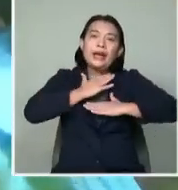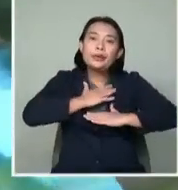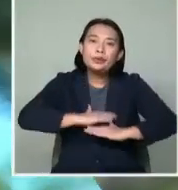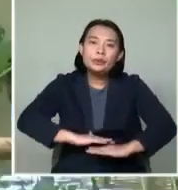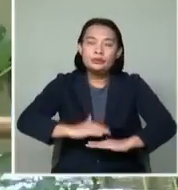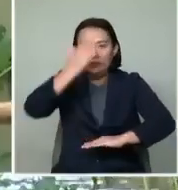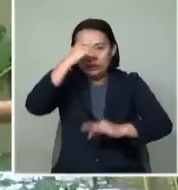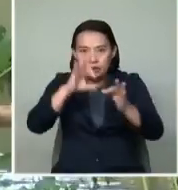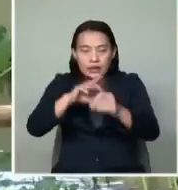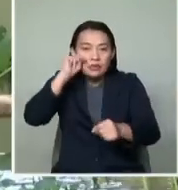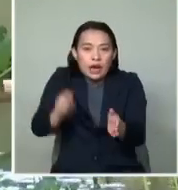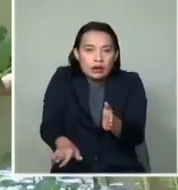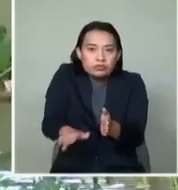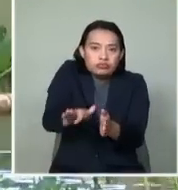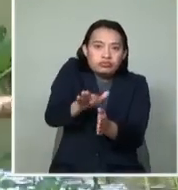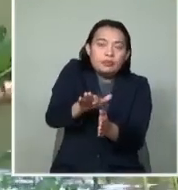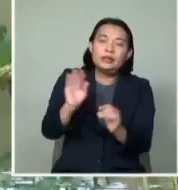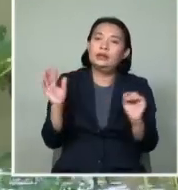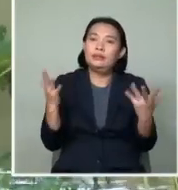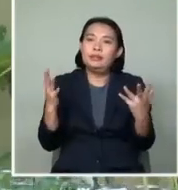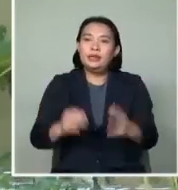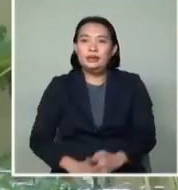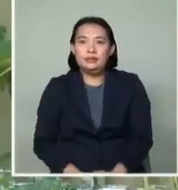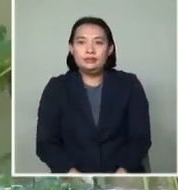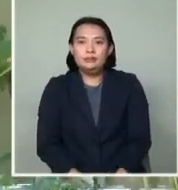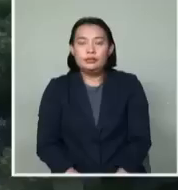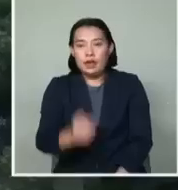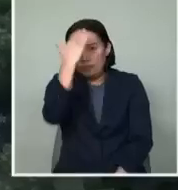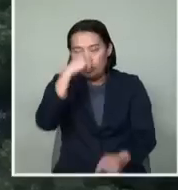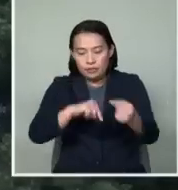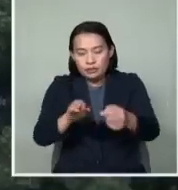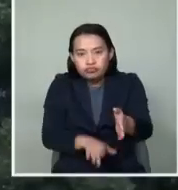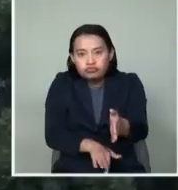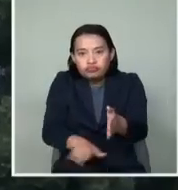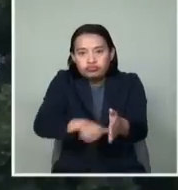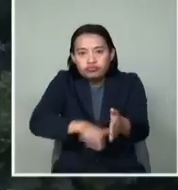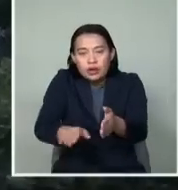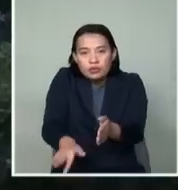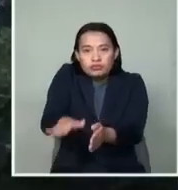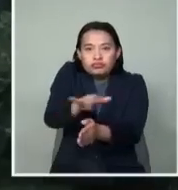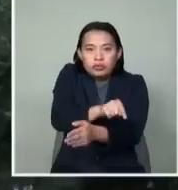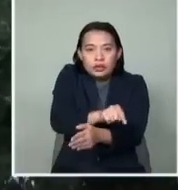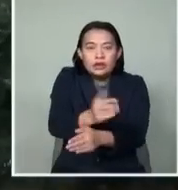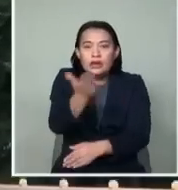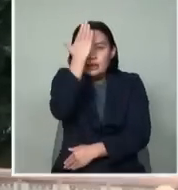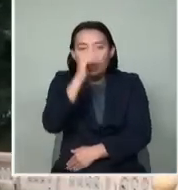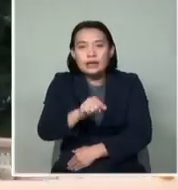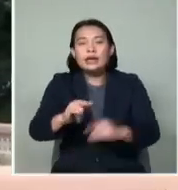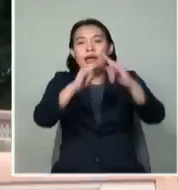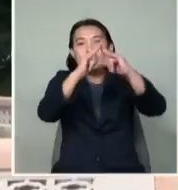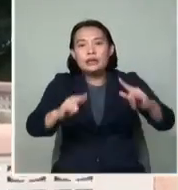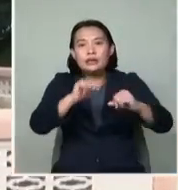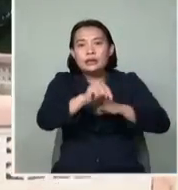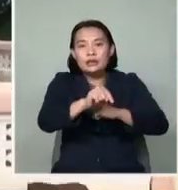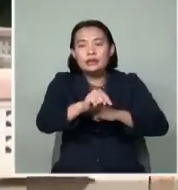ระดับน้ำจะไม่ขึ้นมาท่วมสูงไปมากกว่านี้อีกเนื่องจากน้ำที่เคยเข้าท่วมถึงบริเวณลานหน้าศาลาและพระอุโบสถ